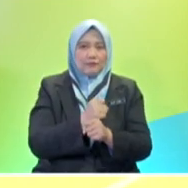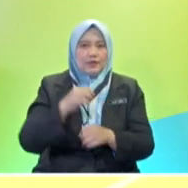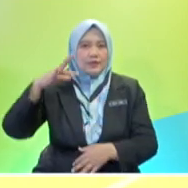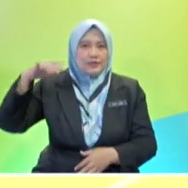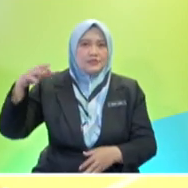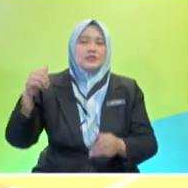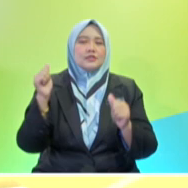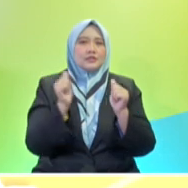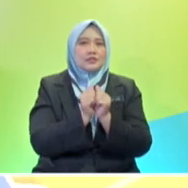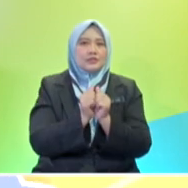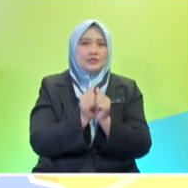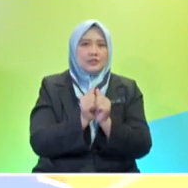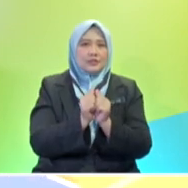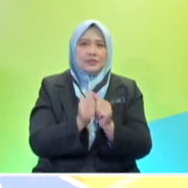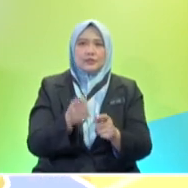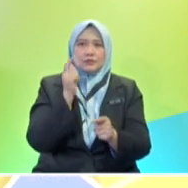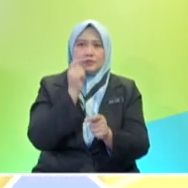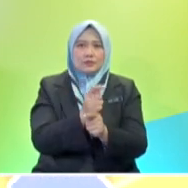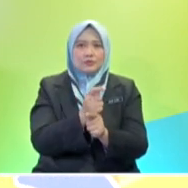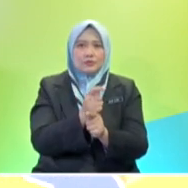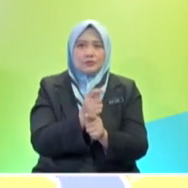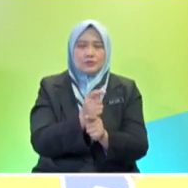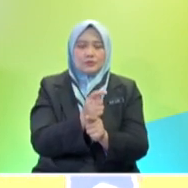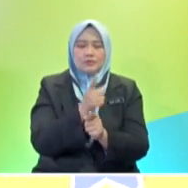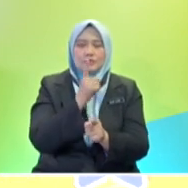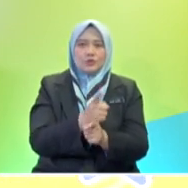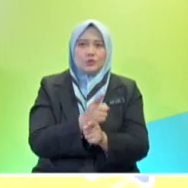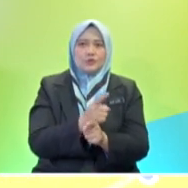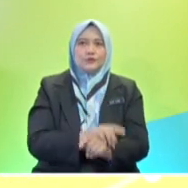minta Umairah eja perkataan tersebut. Umairah, silakan.